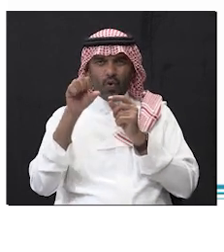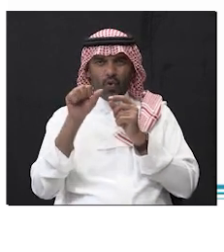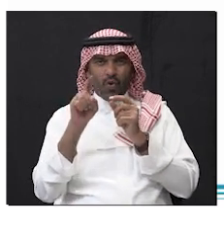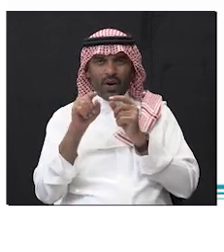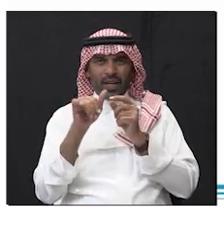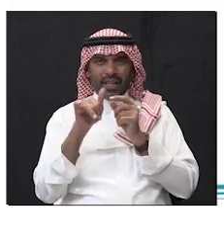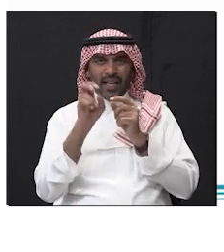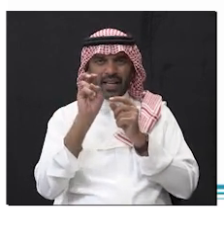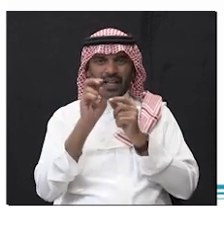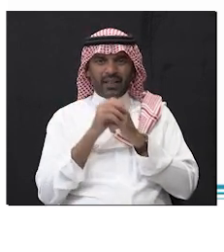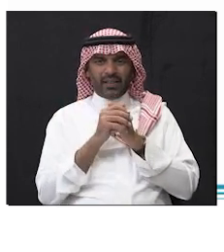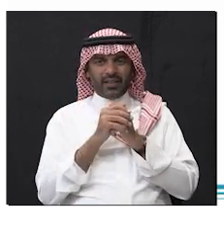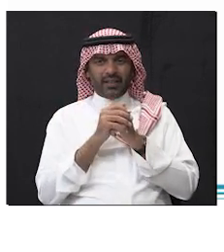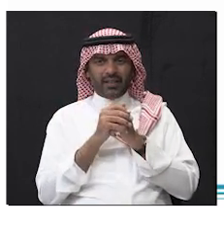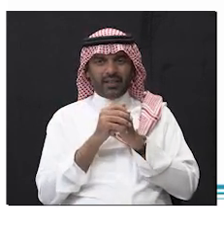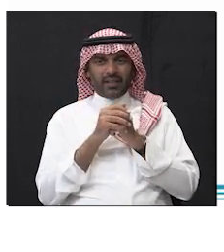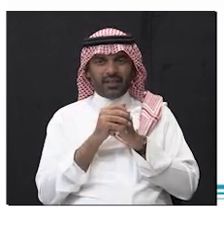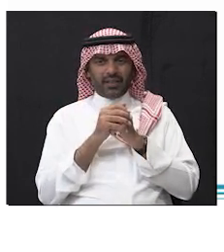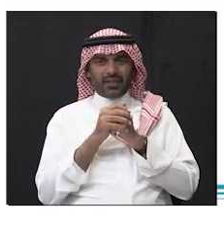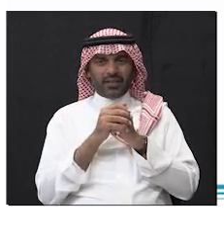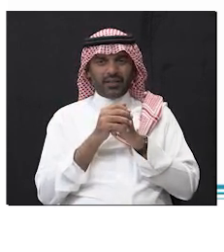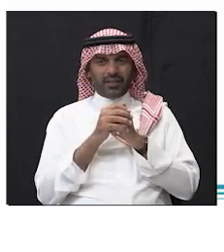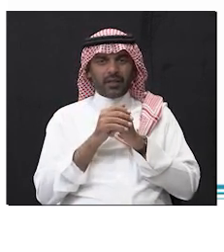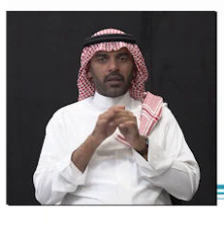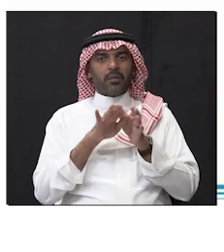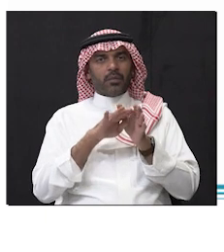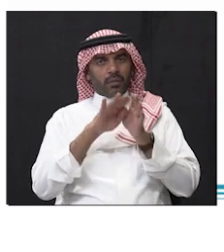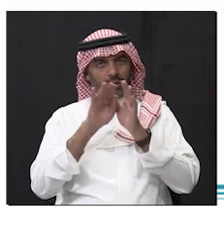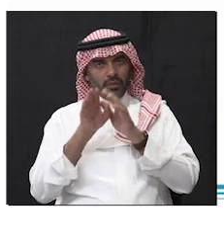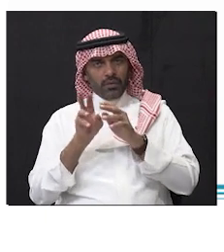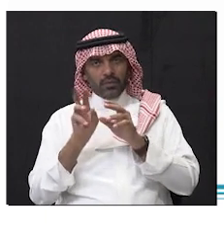ثم حورية تكبر قليلا في